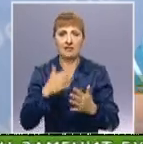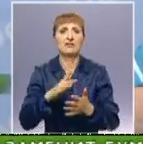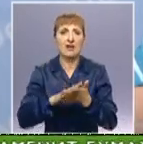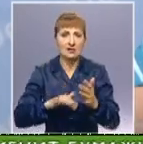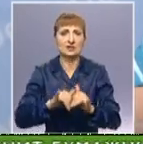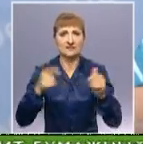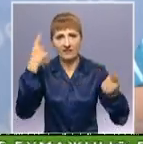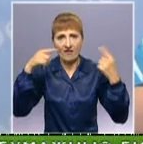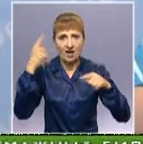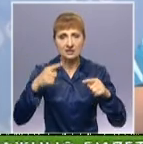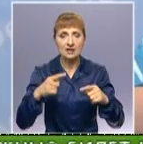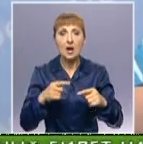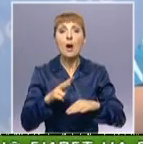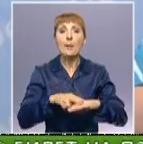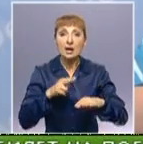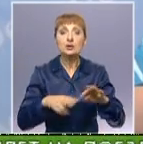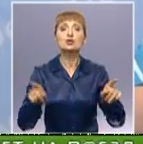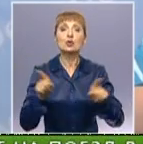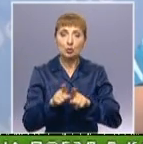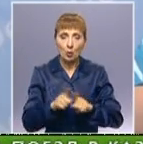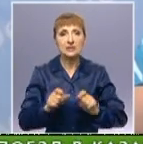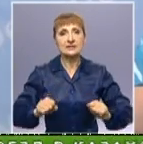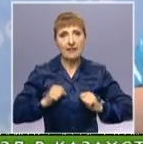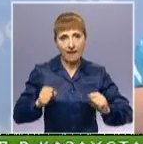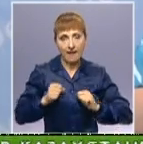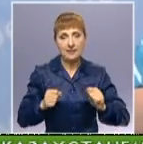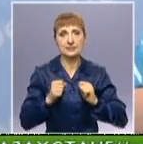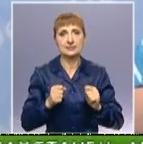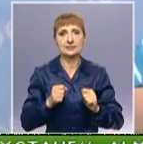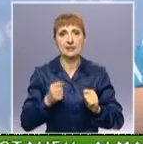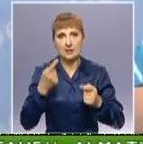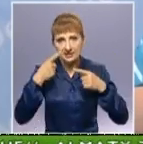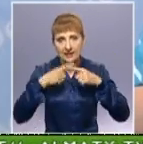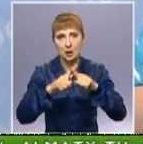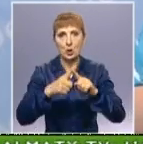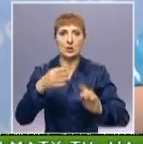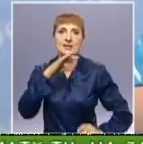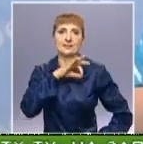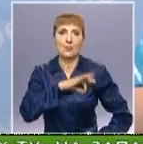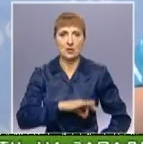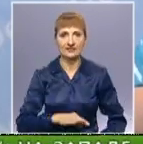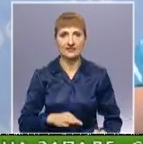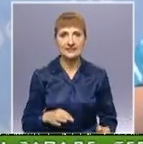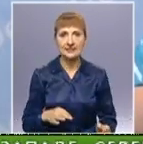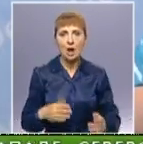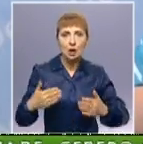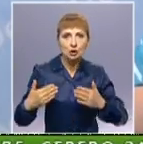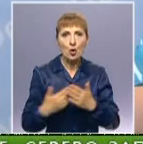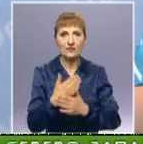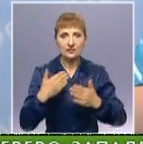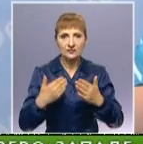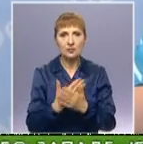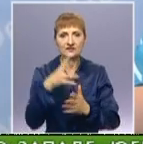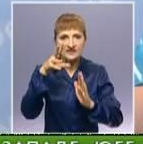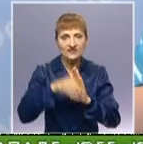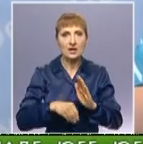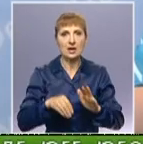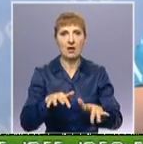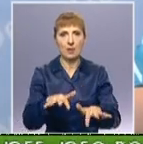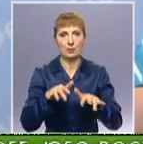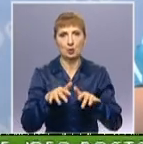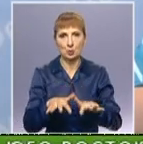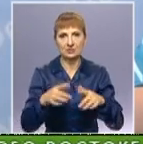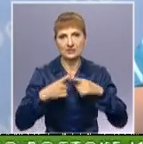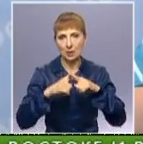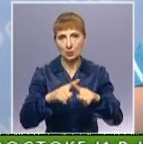то же время полиция тоже шагает ногу со временем. И используя новшества в сфере компьютерных технологий,